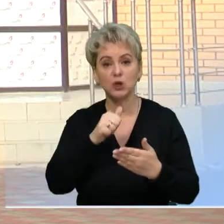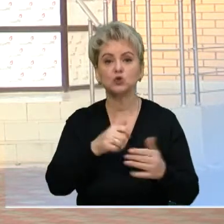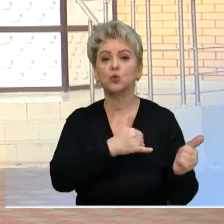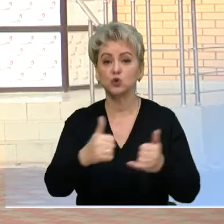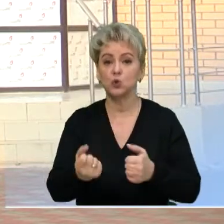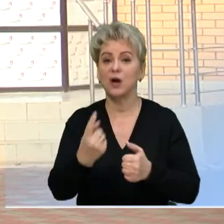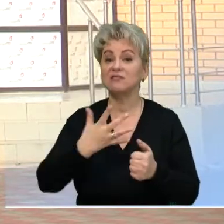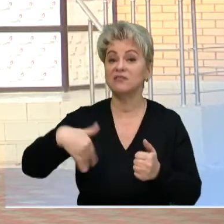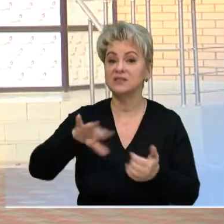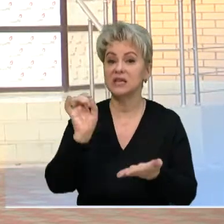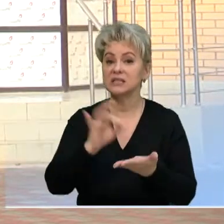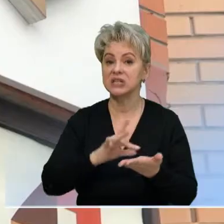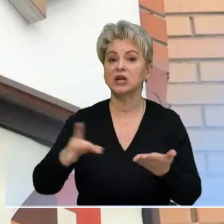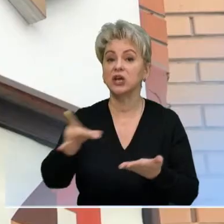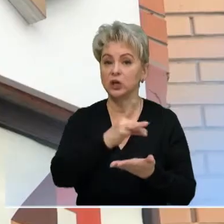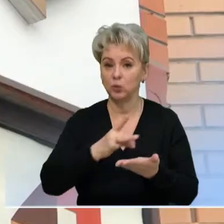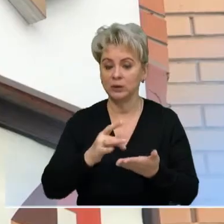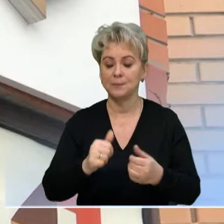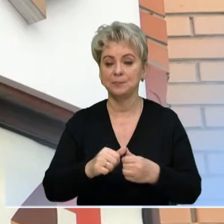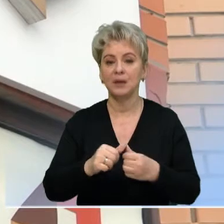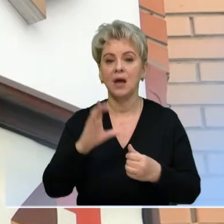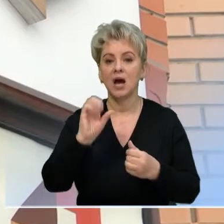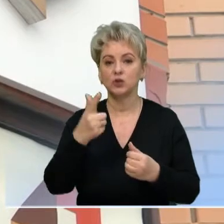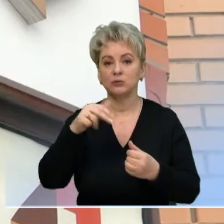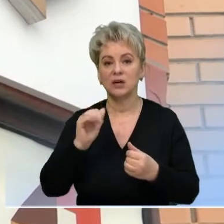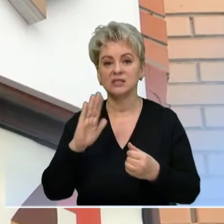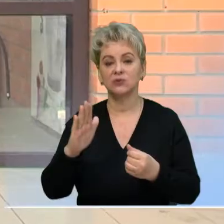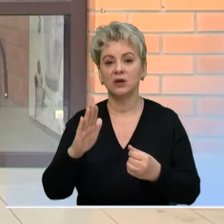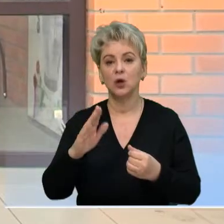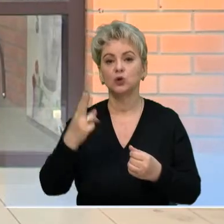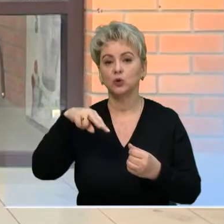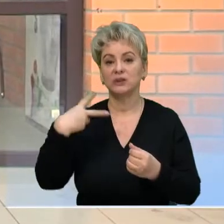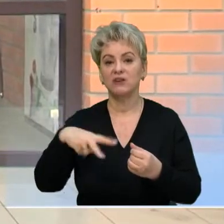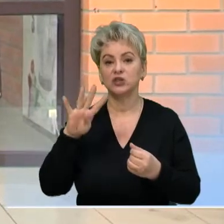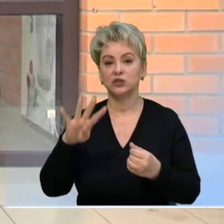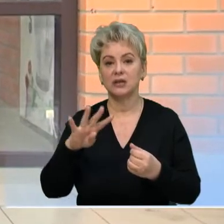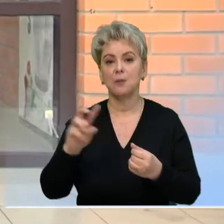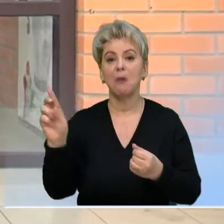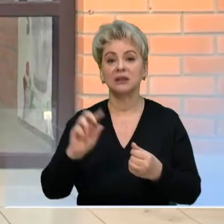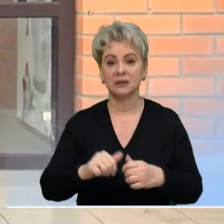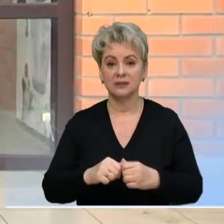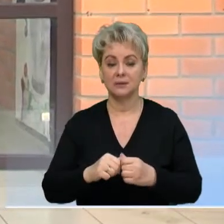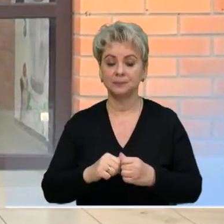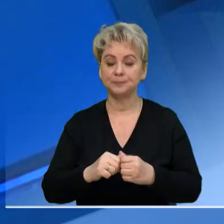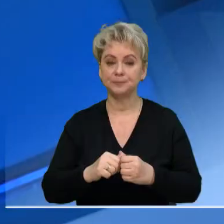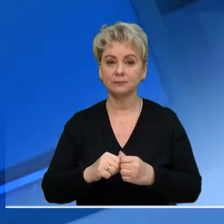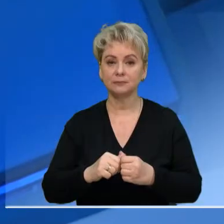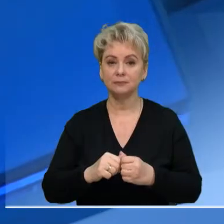услуга появится во всех центрах региона. Артем Тарасов, Юрий Лешко, Дон 24, Батайск.